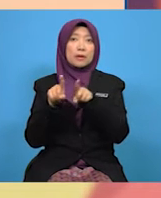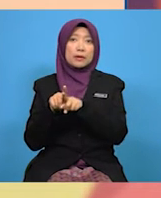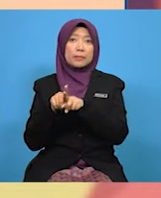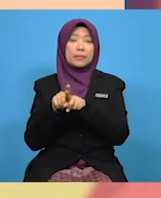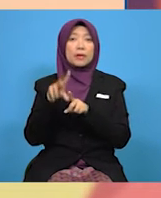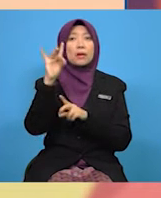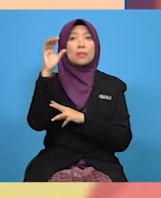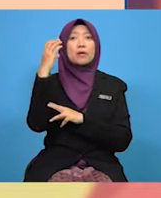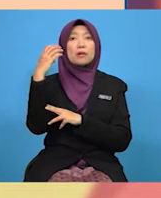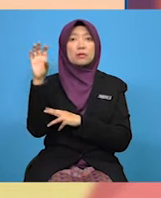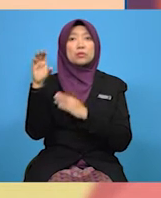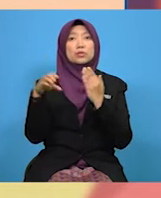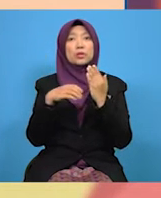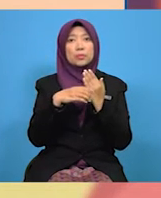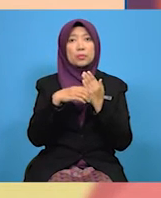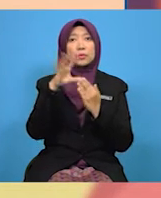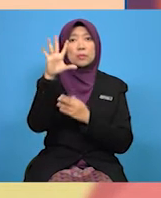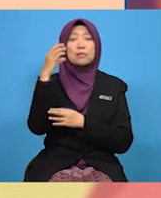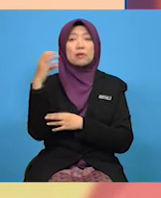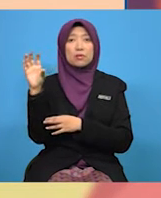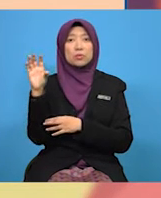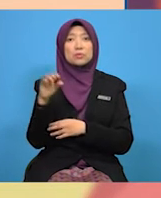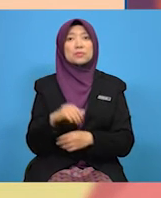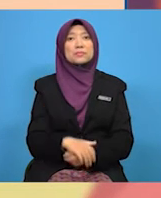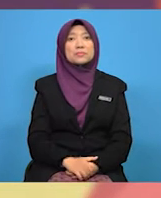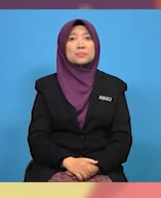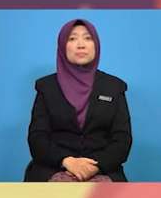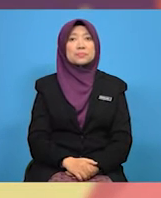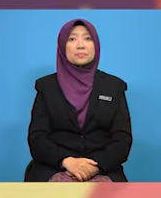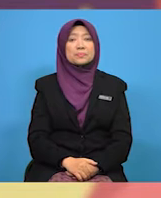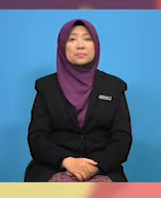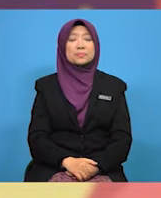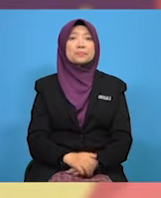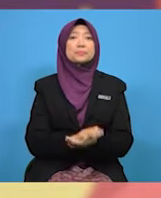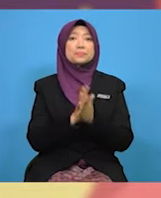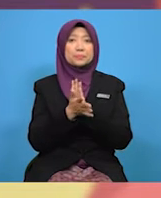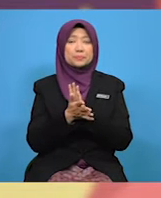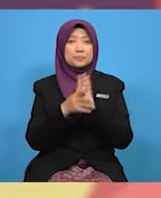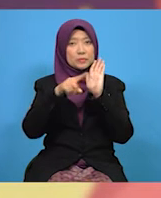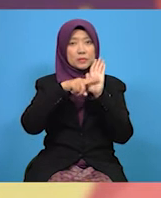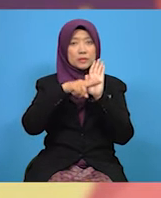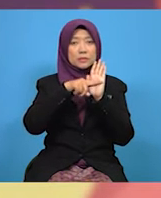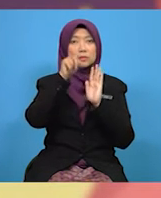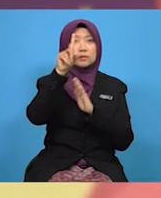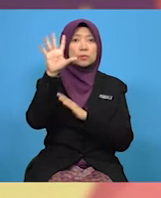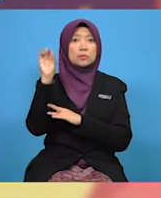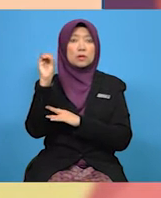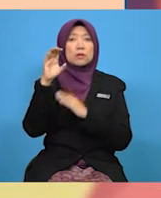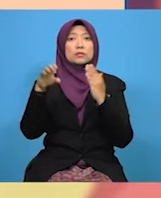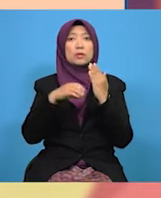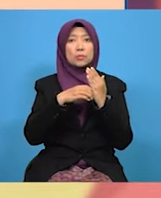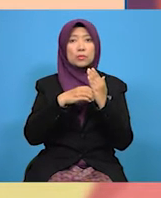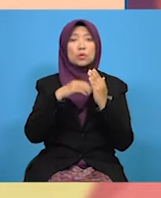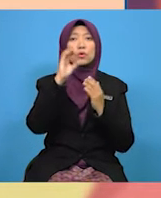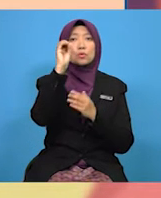bersamaan 800 campur 500 make negatif 150